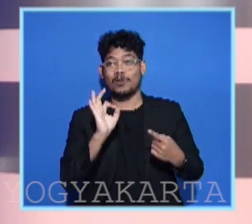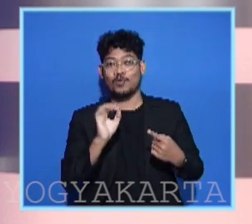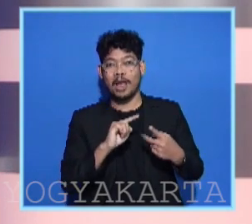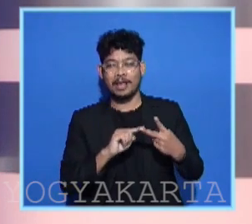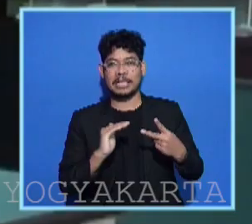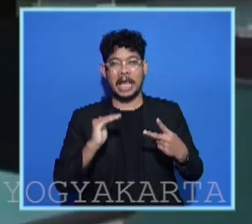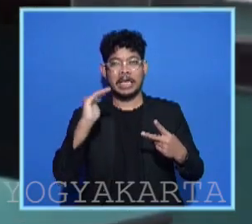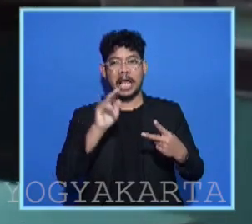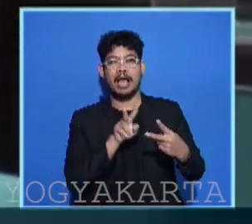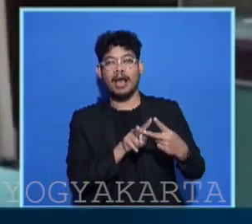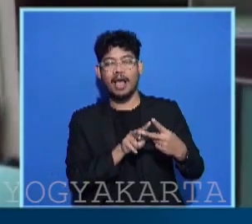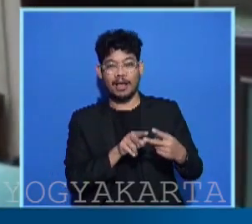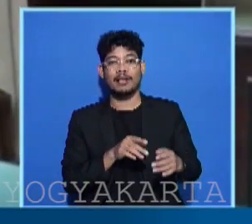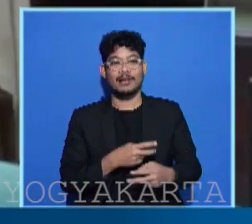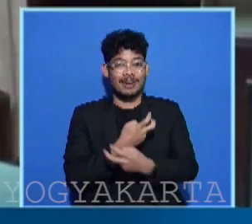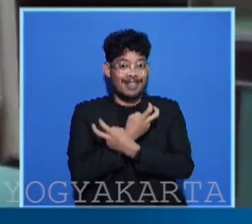diracun.